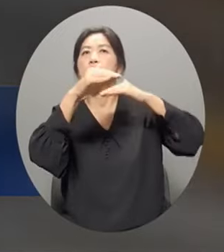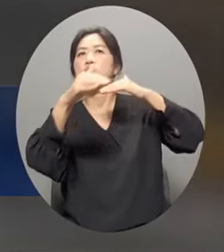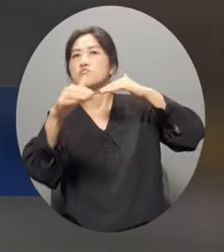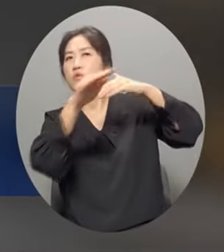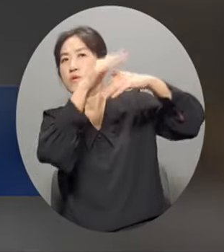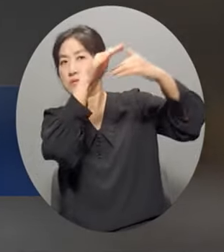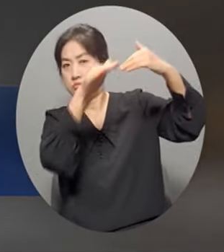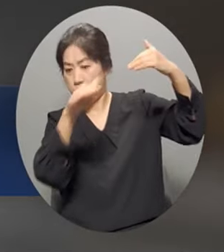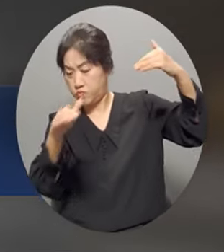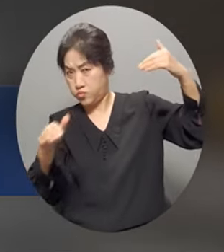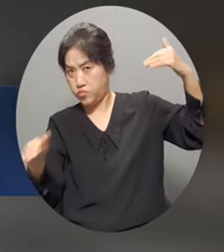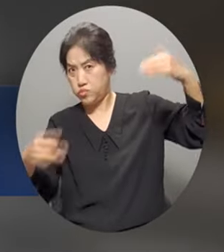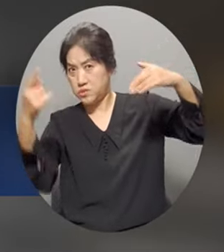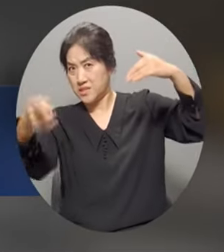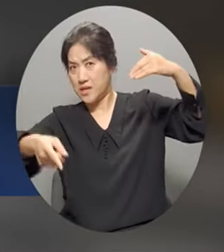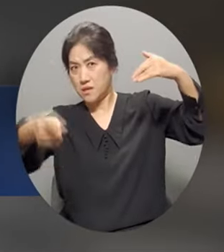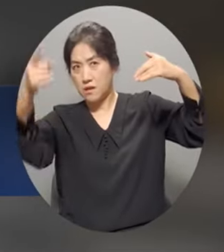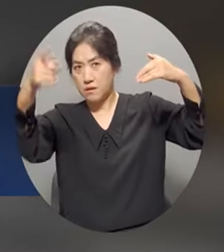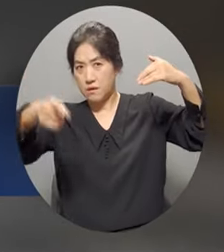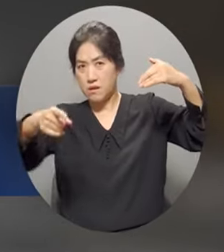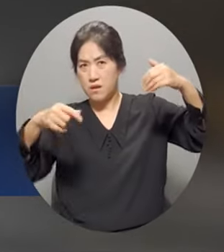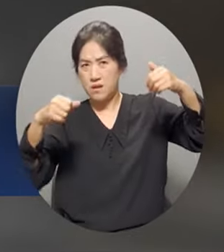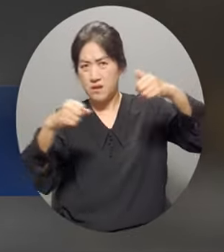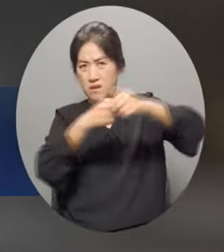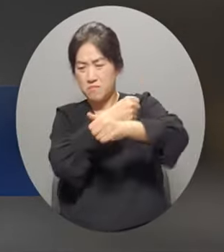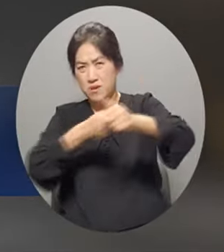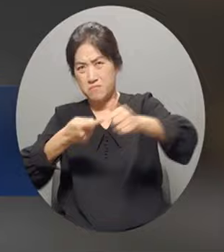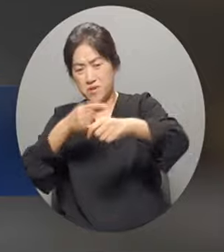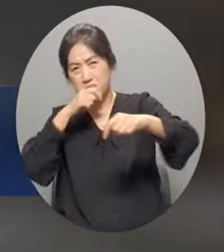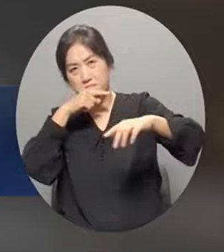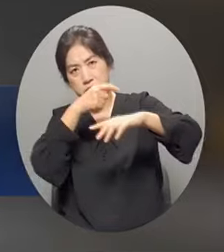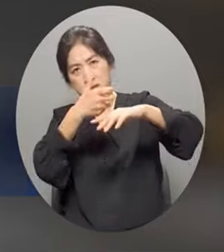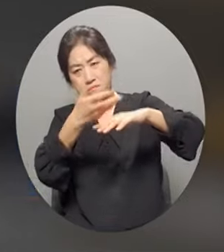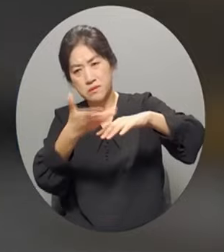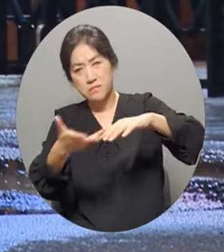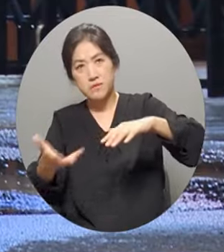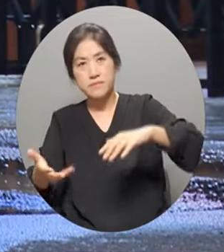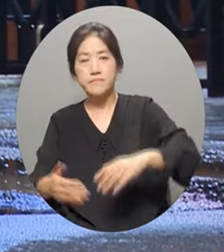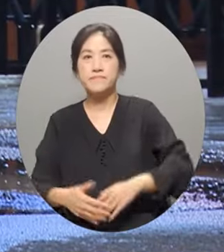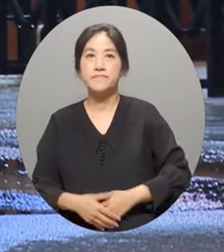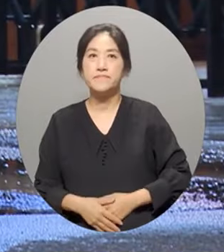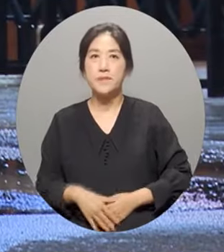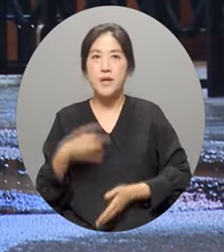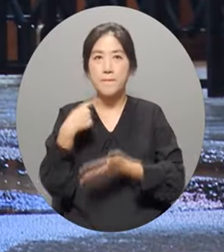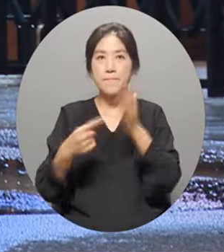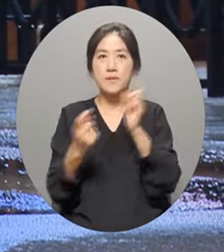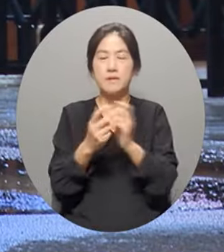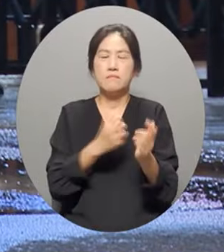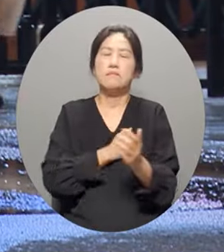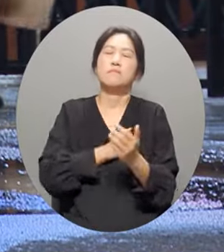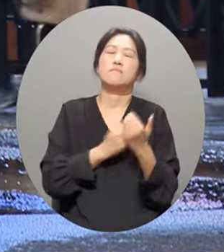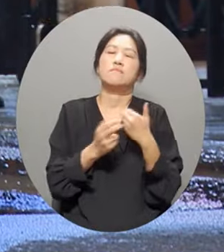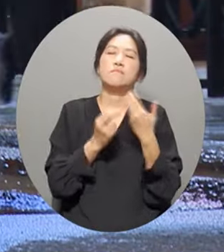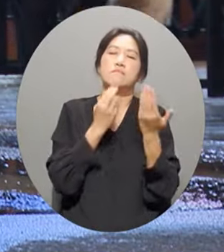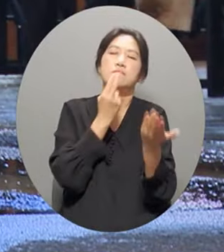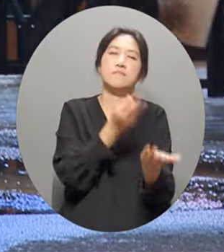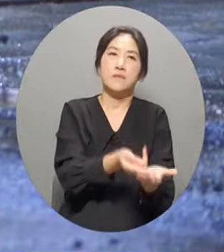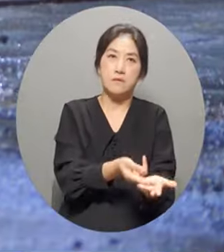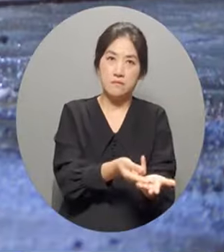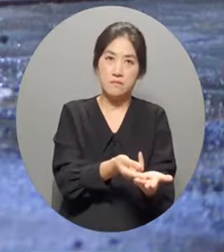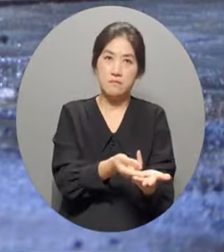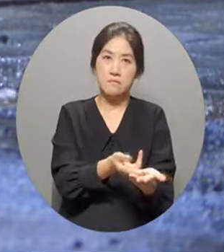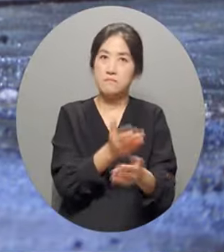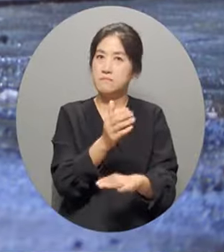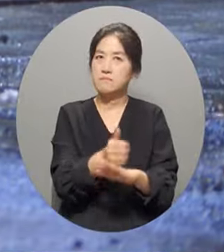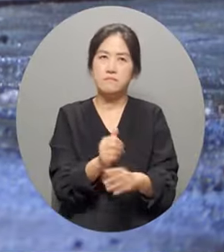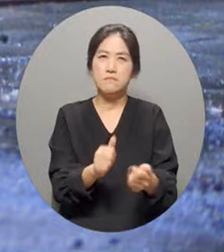그 차단기 쪽까지 폭행이 있어서 이렇게 피가. 피해자는 심정지 상태로 병원에 옮겨졌지만